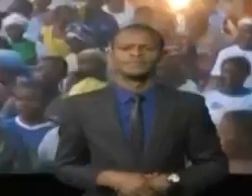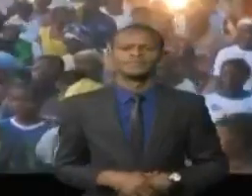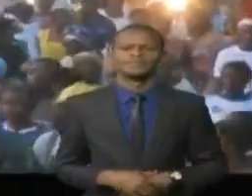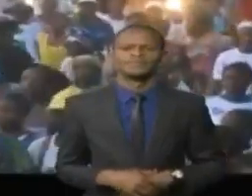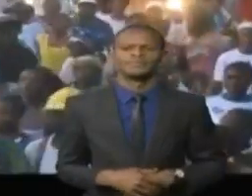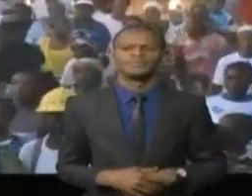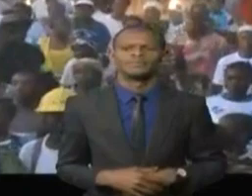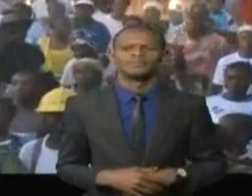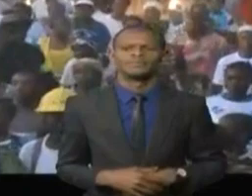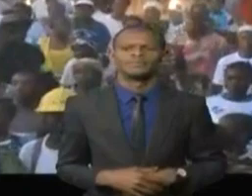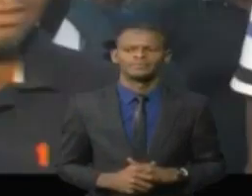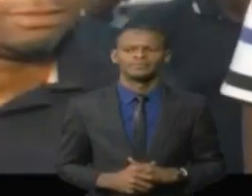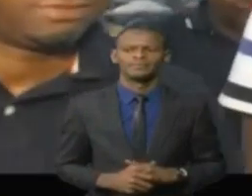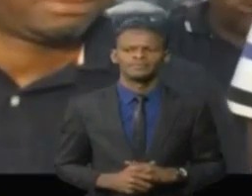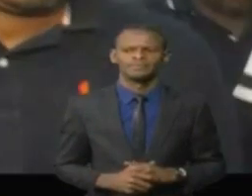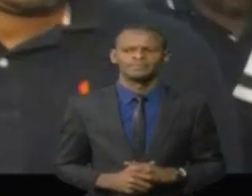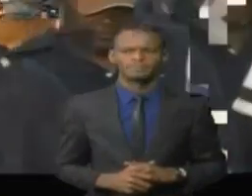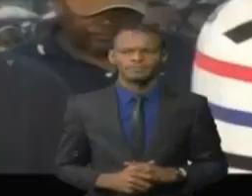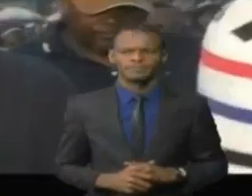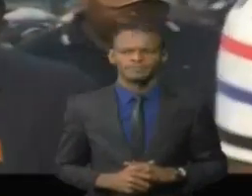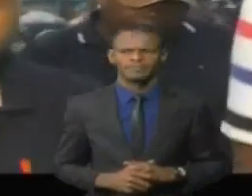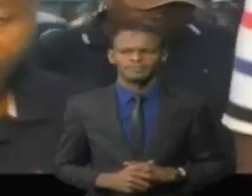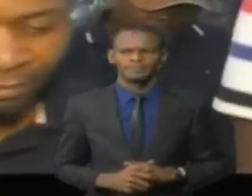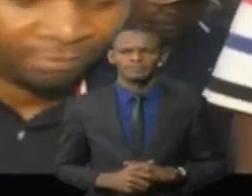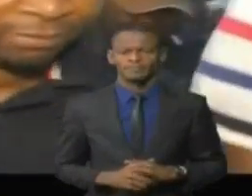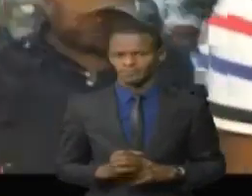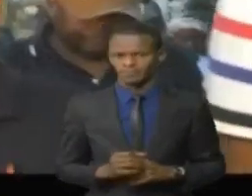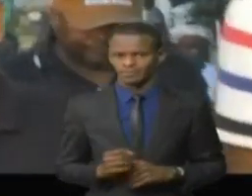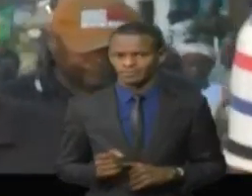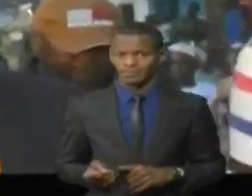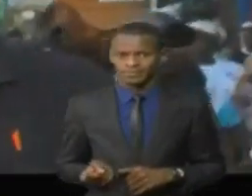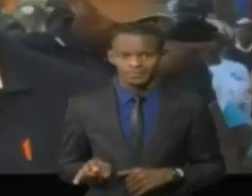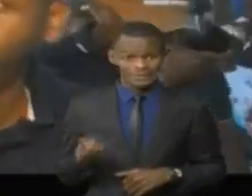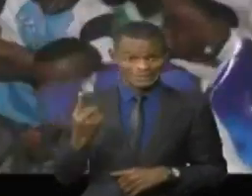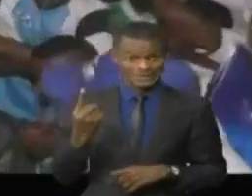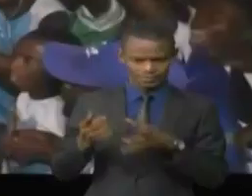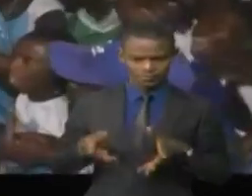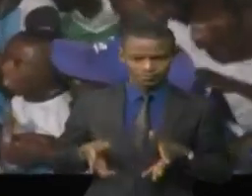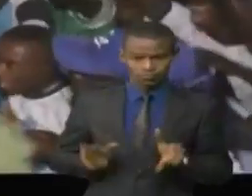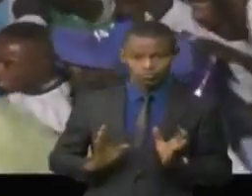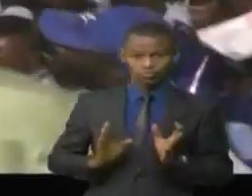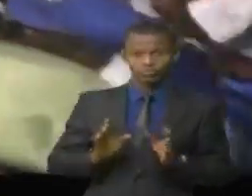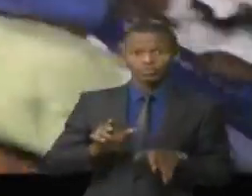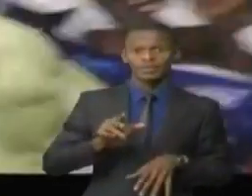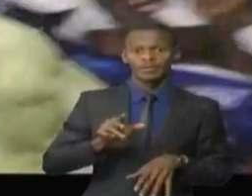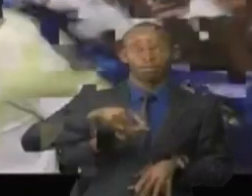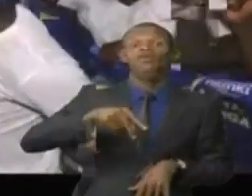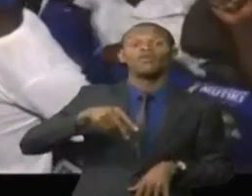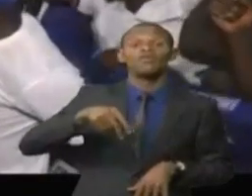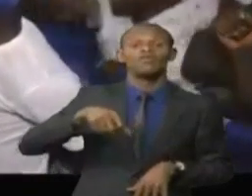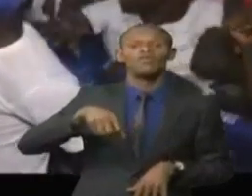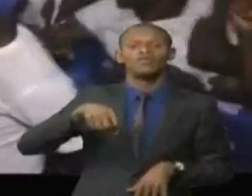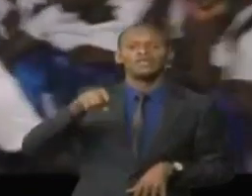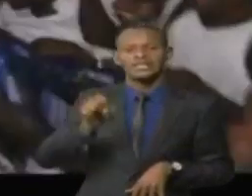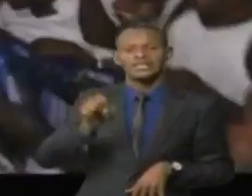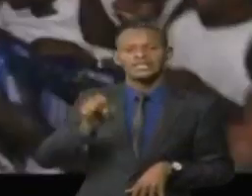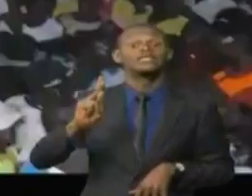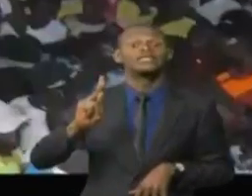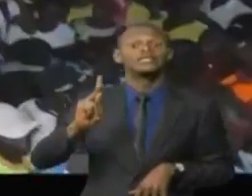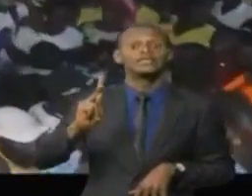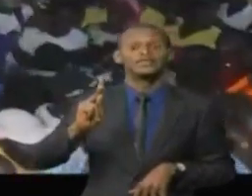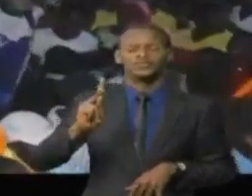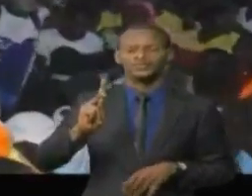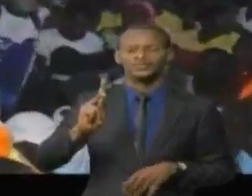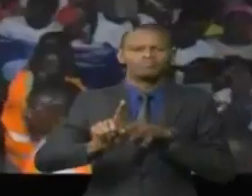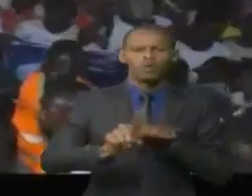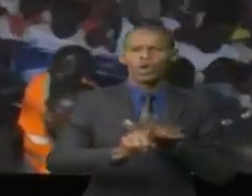donner rendez-vous pour un guide du subtil trésor nautique porté par une humaine dans